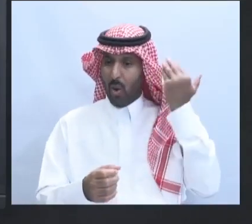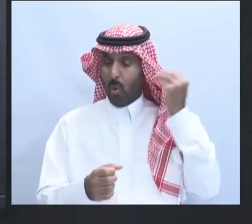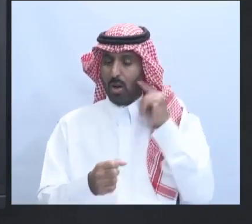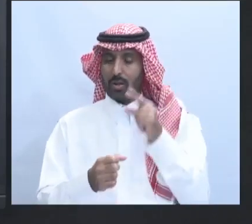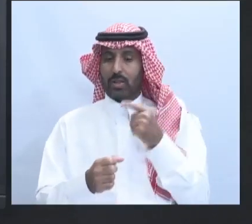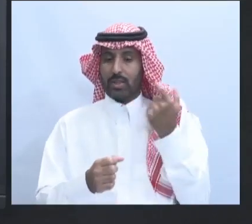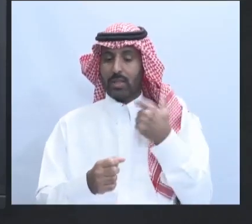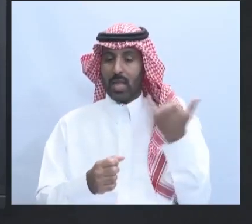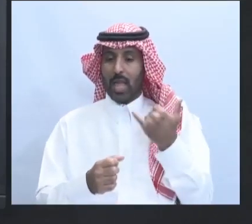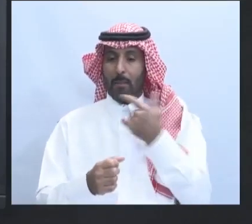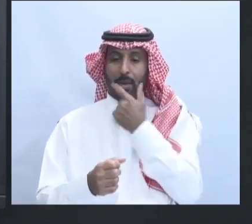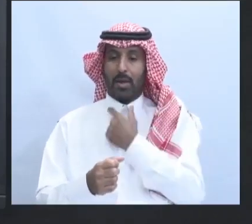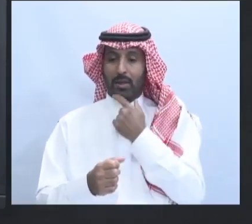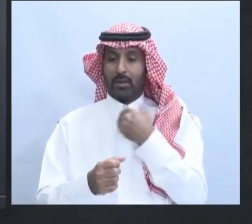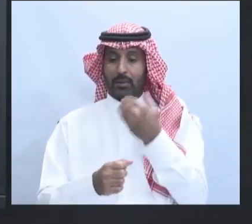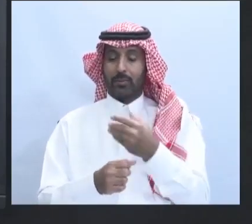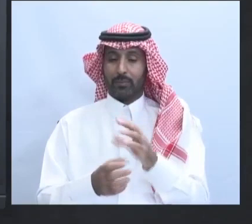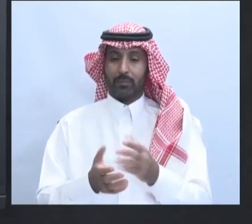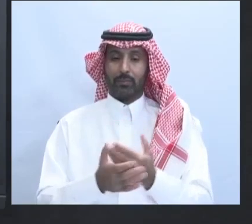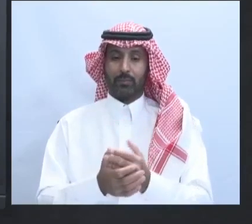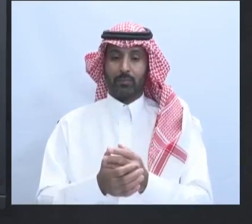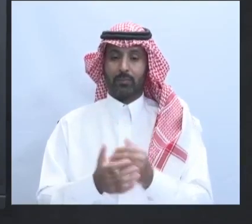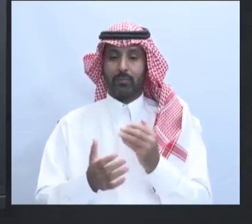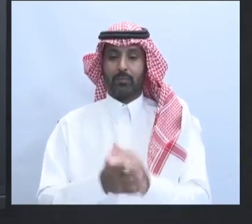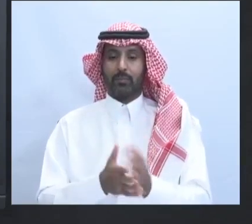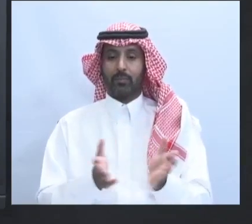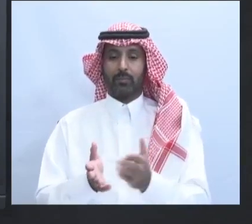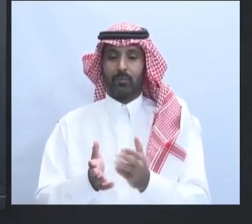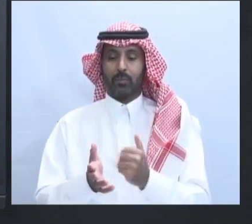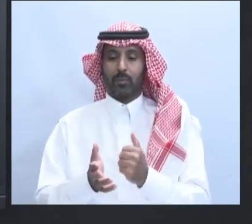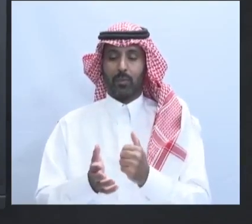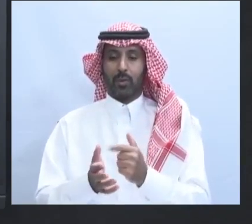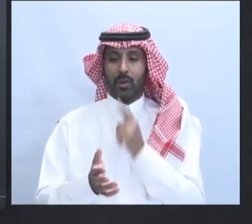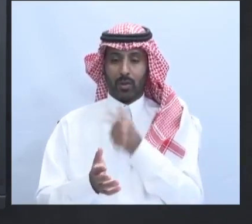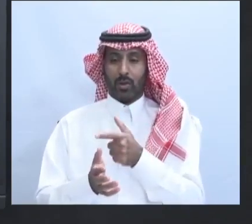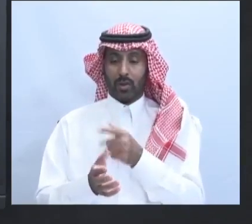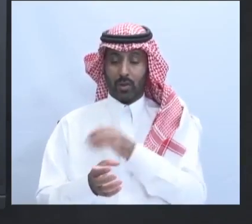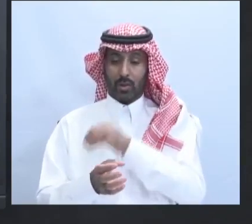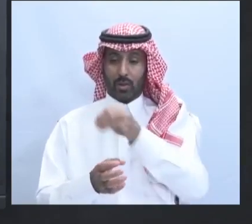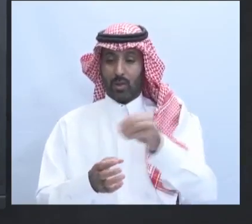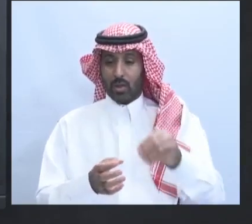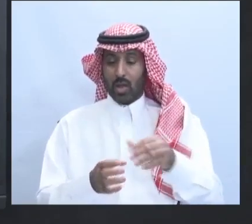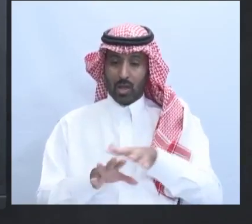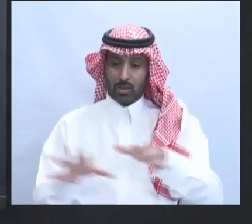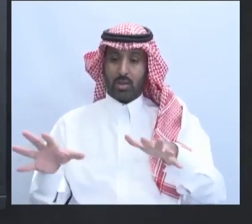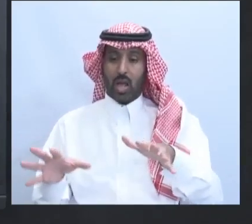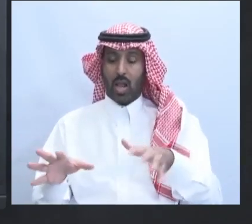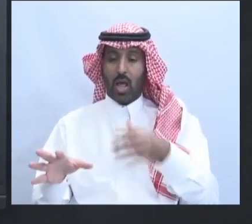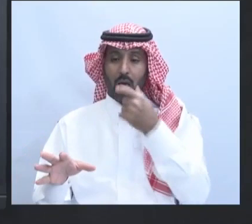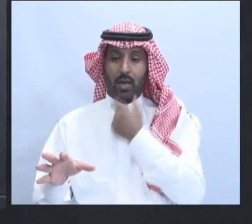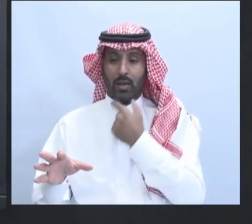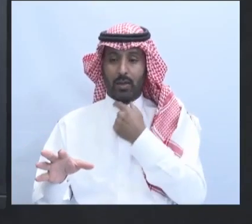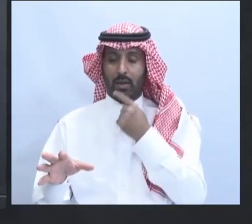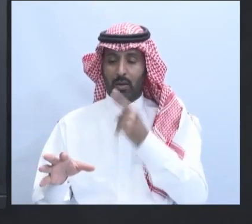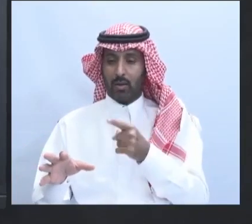بالاحاديث المرويه والمسداوله بين الناس وانه لا يروى او لا ينقل او لا ينشر في وسائل التواصل